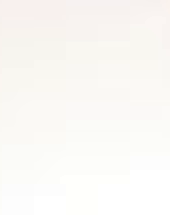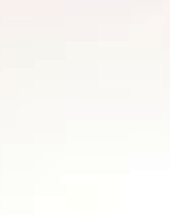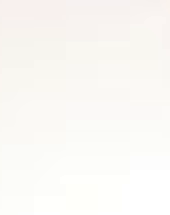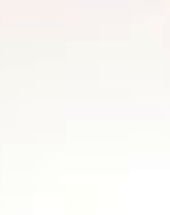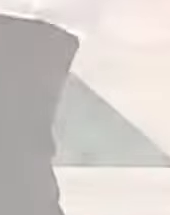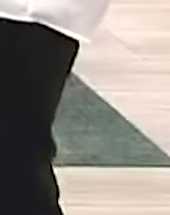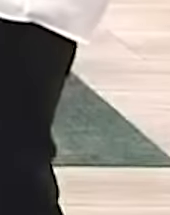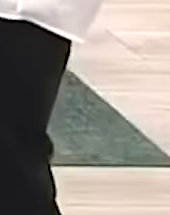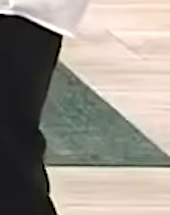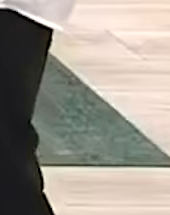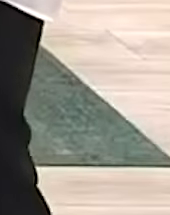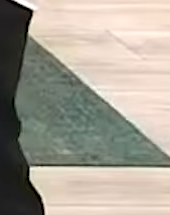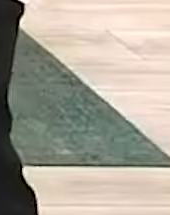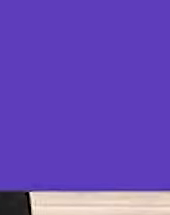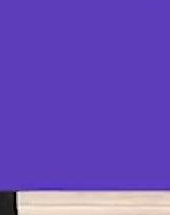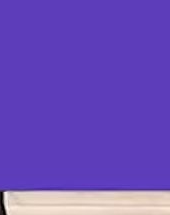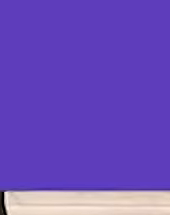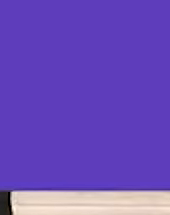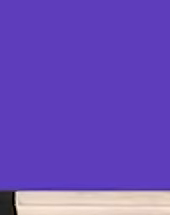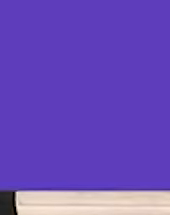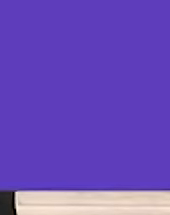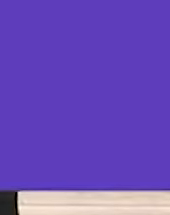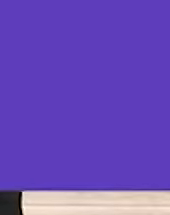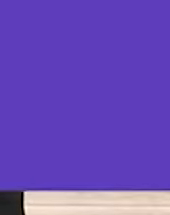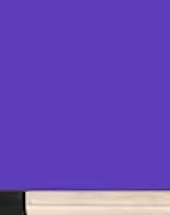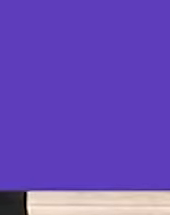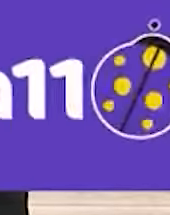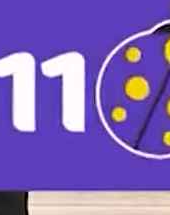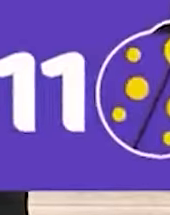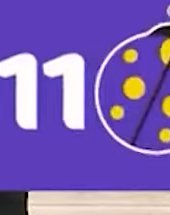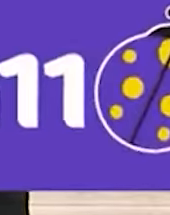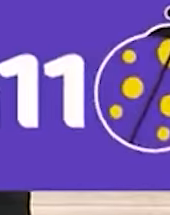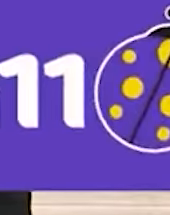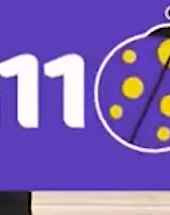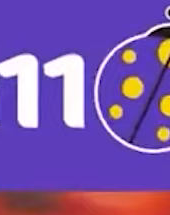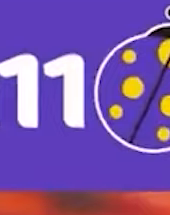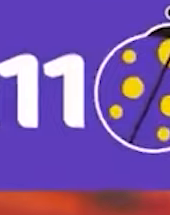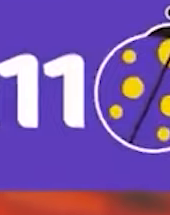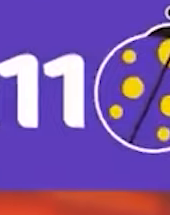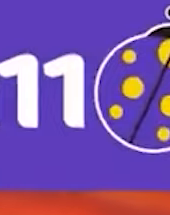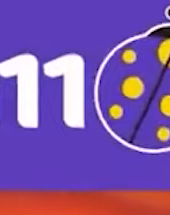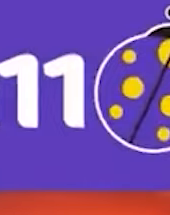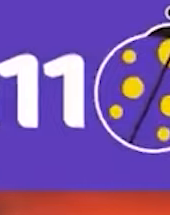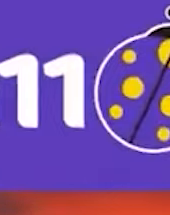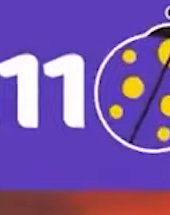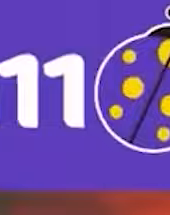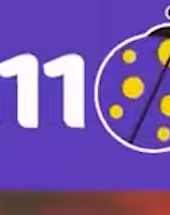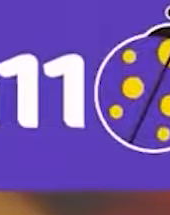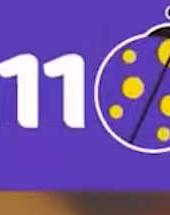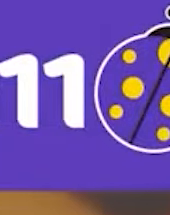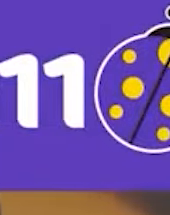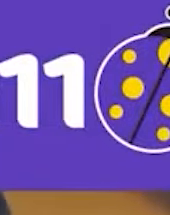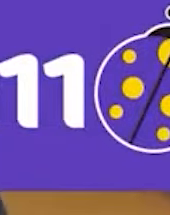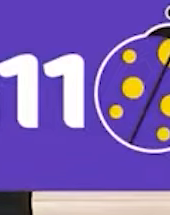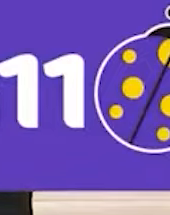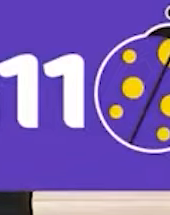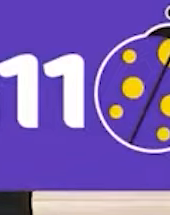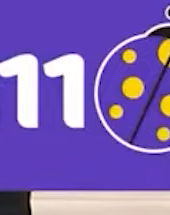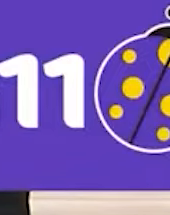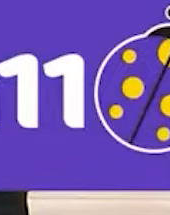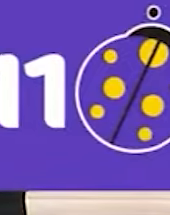bilmiyorum ki ne yağ olduğunu biliyor. Patatesler bir de bizim evde doğradığımız taze patates değil mi? Donduğu için çok kanserojen oluyormuş. Direkt sıcak yağ atılıyor